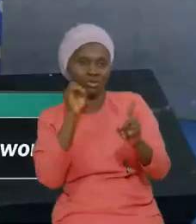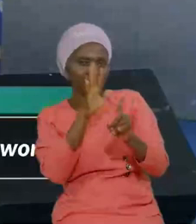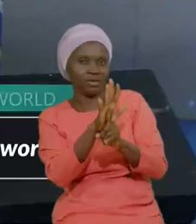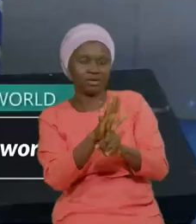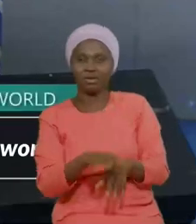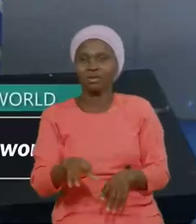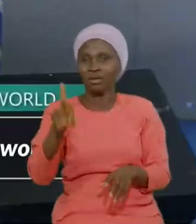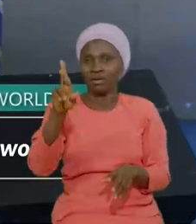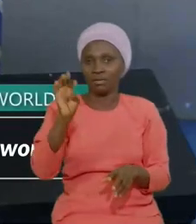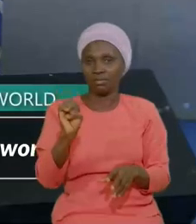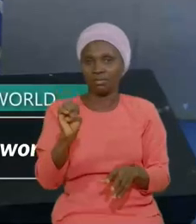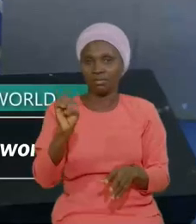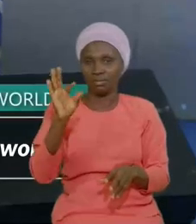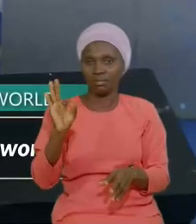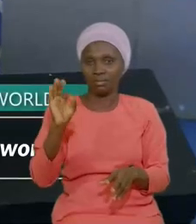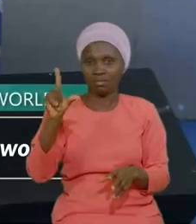gloire.